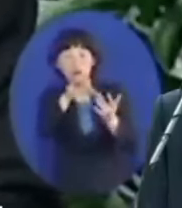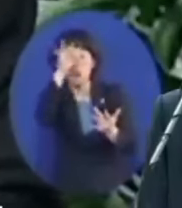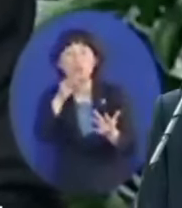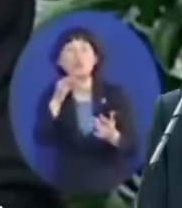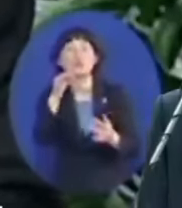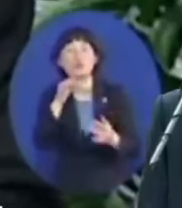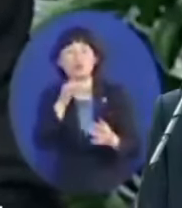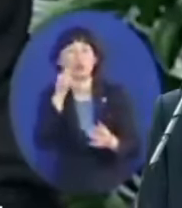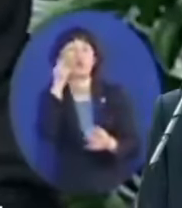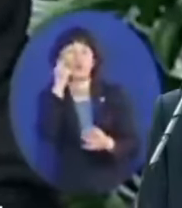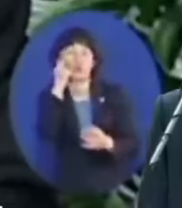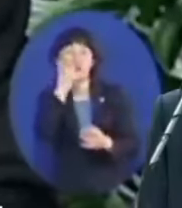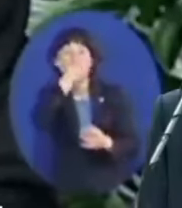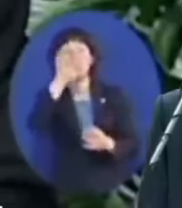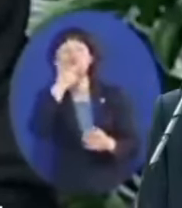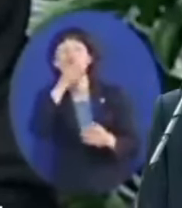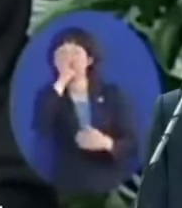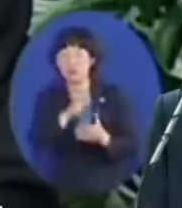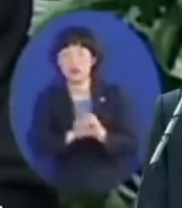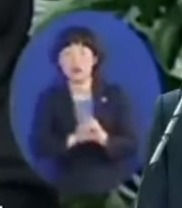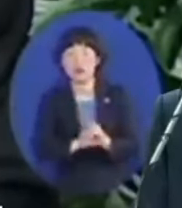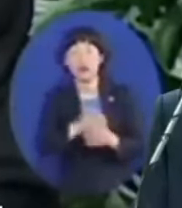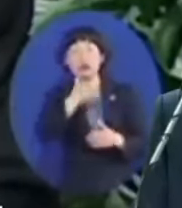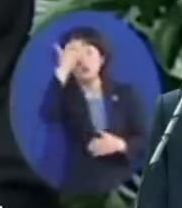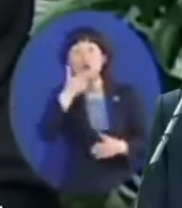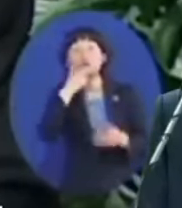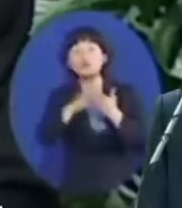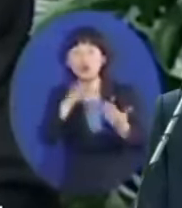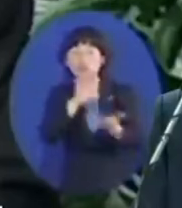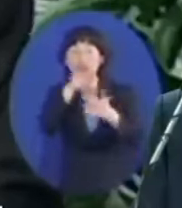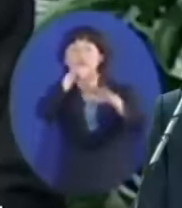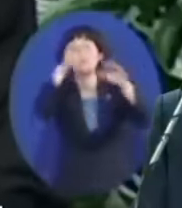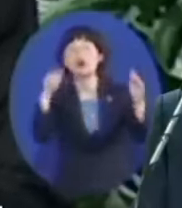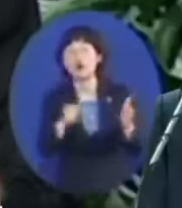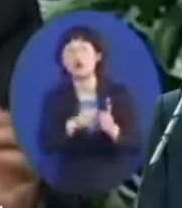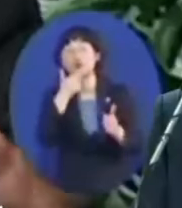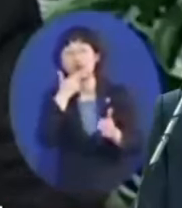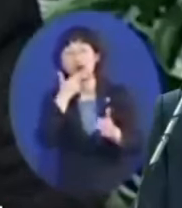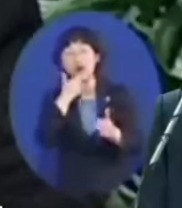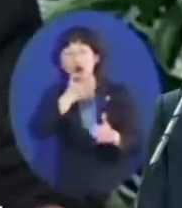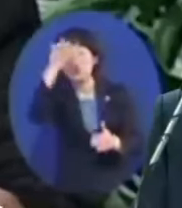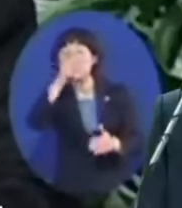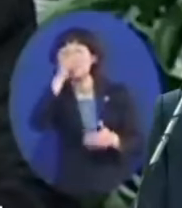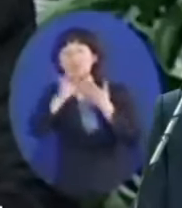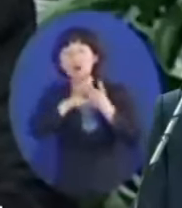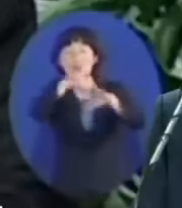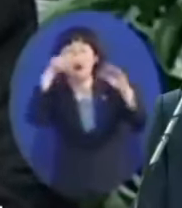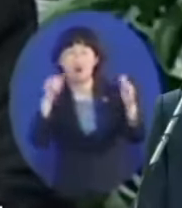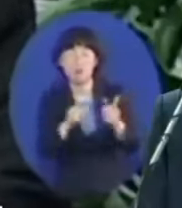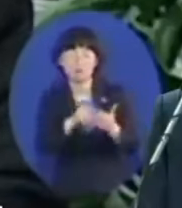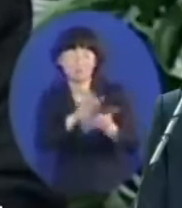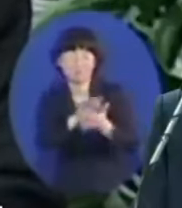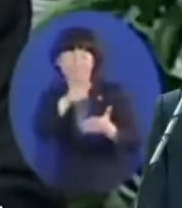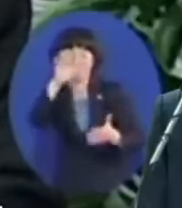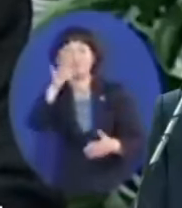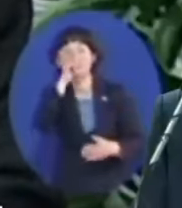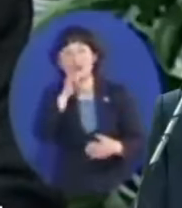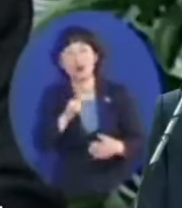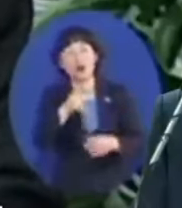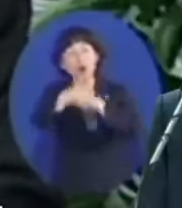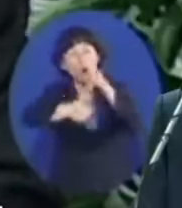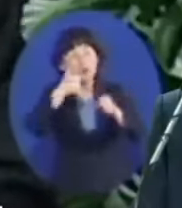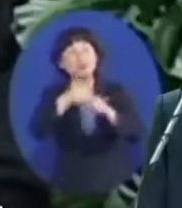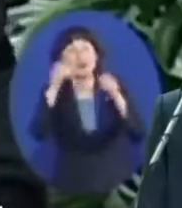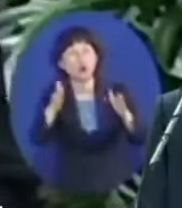않습니까? 꿈이 없으면 열정도 없습니다. 꿈이 있어야 마음에 뜨거운 열정이 있습니다. 저는 지난